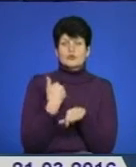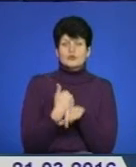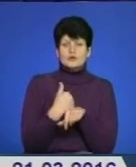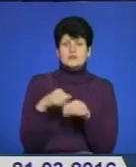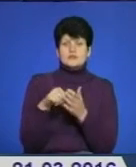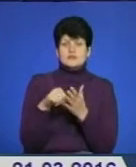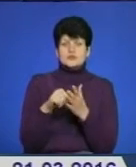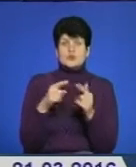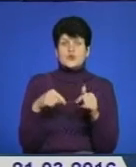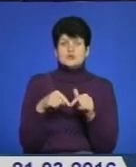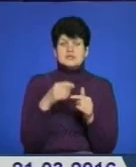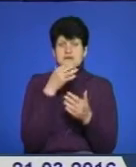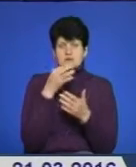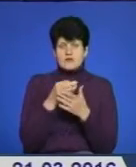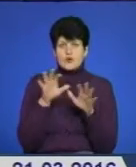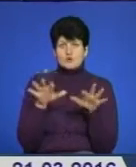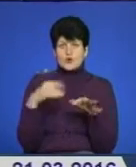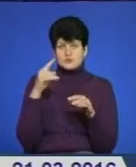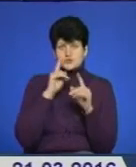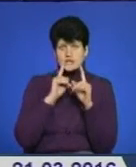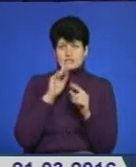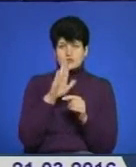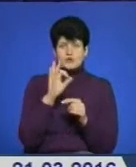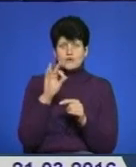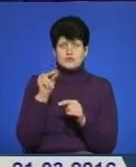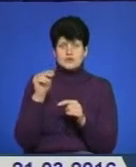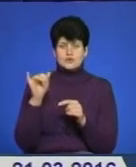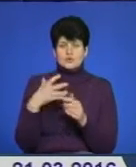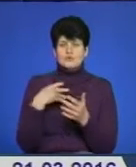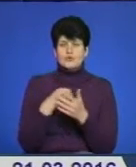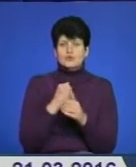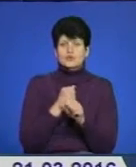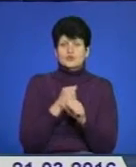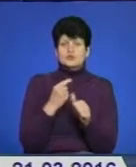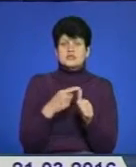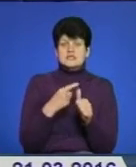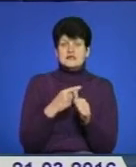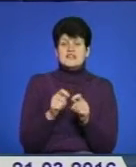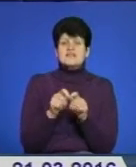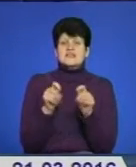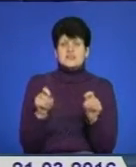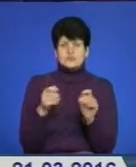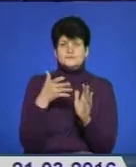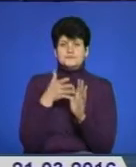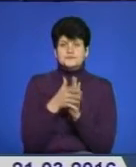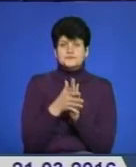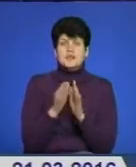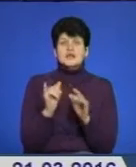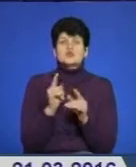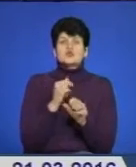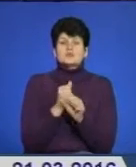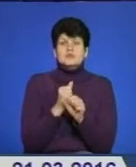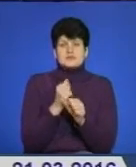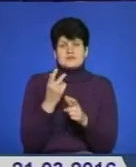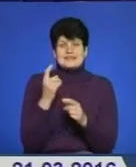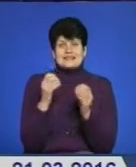Тернопільщини відзвітував голова обласної ради Віктор Овчарук. Свою роботу називає відкритою і конструктивною. Що вдалося зробити за студенний